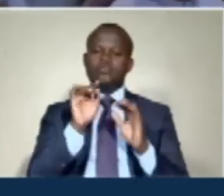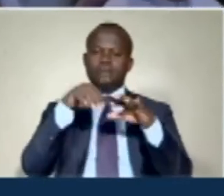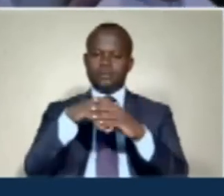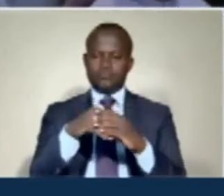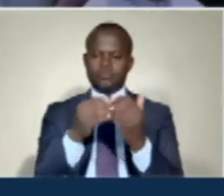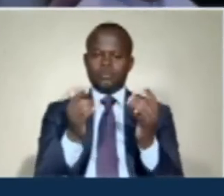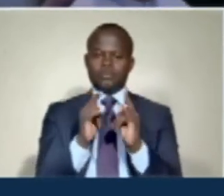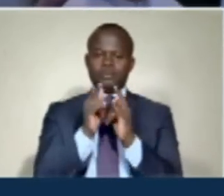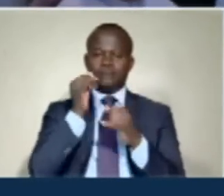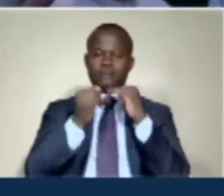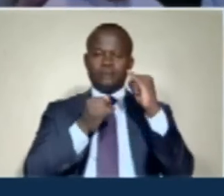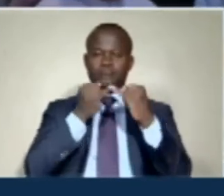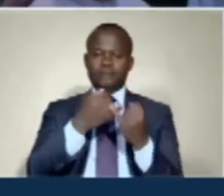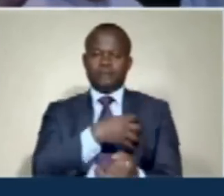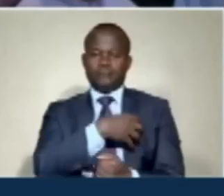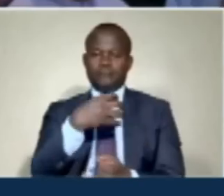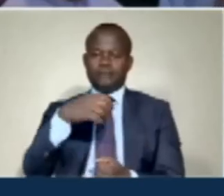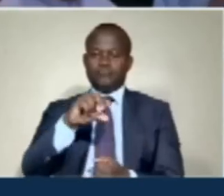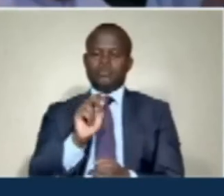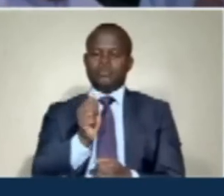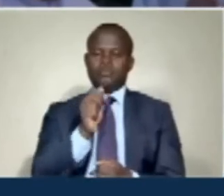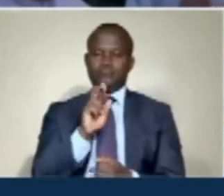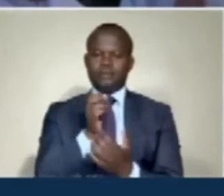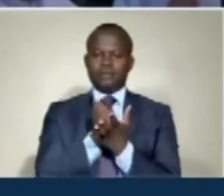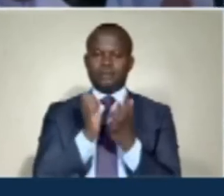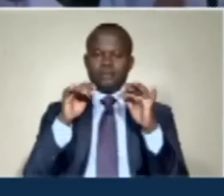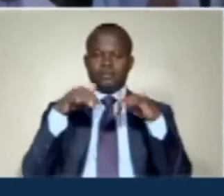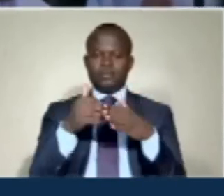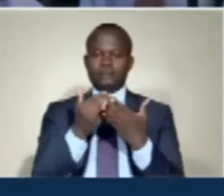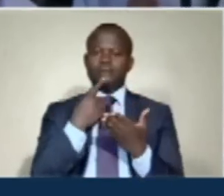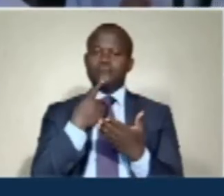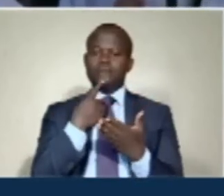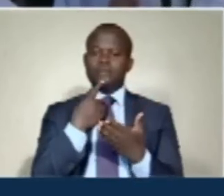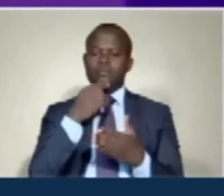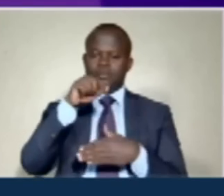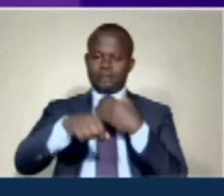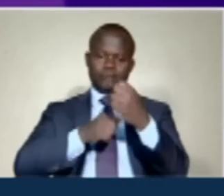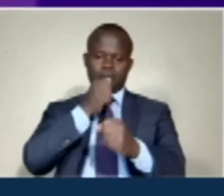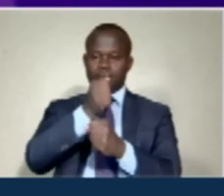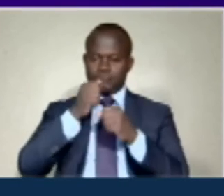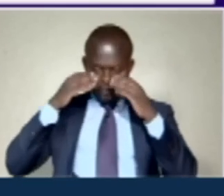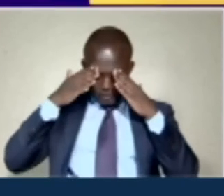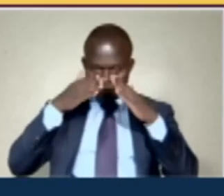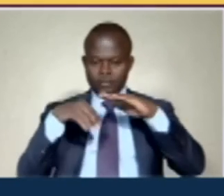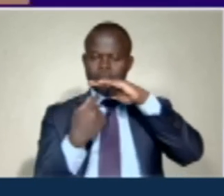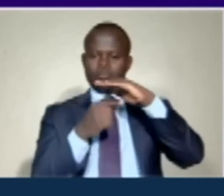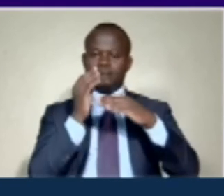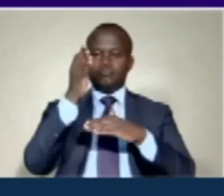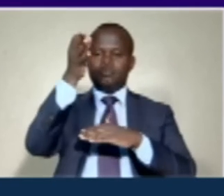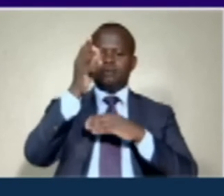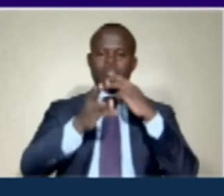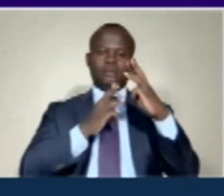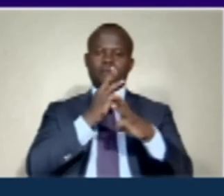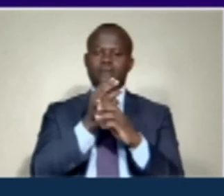yitabiriye iyi nama mpuzamahanga ku bukungu Qatar Economic Forum. Iy'uyu mwaka iribanda ku miterere n'ahazaza h'ubukungu